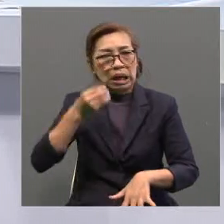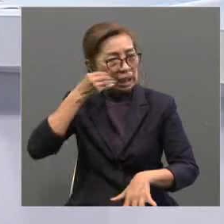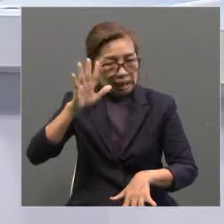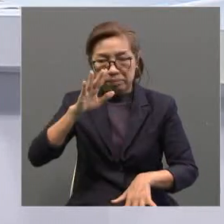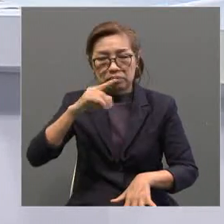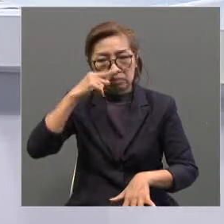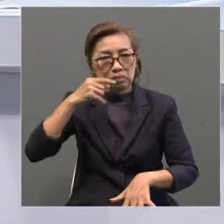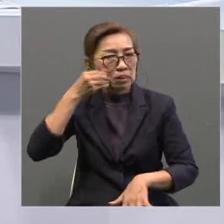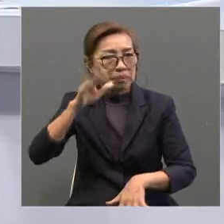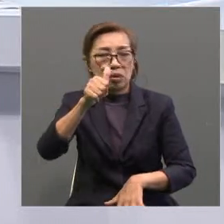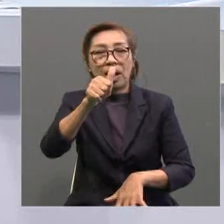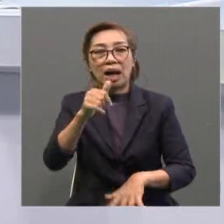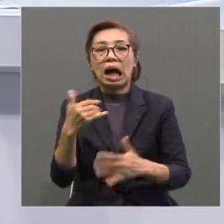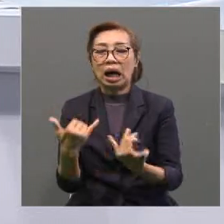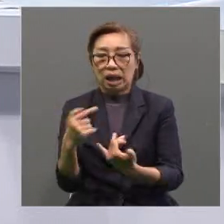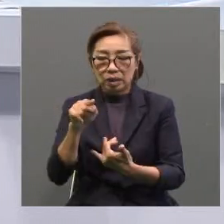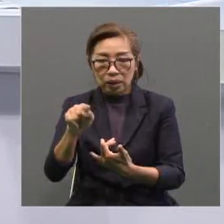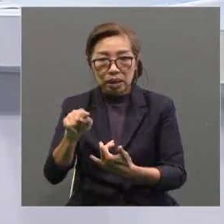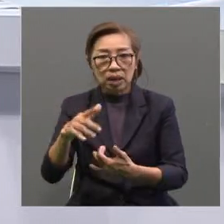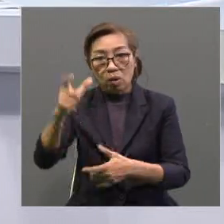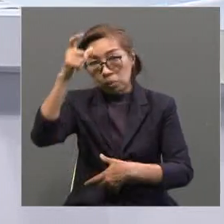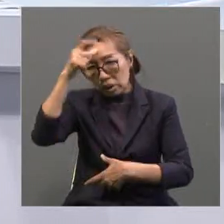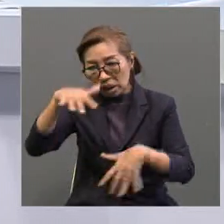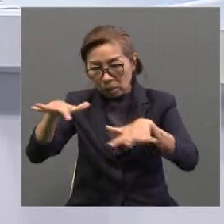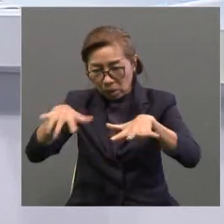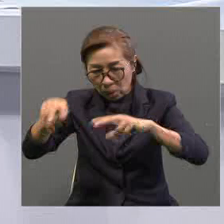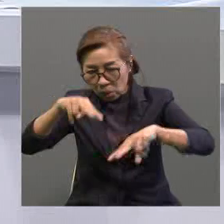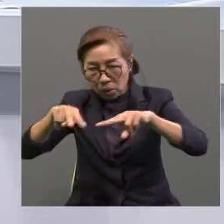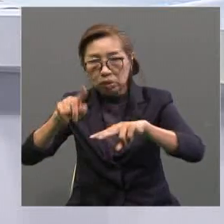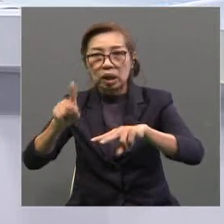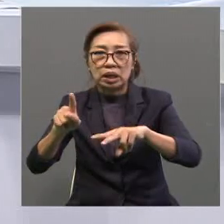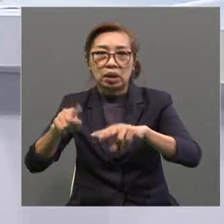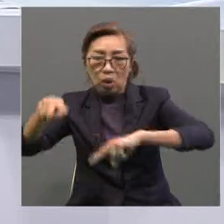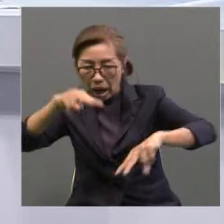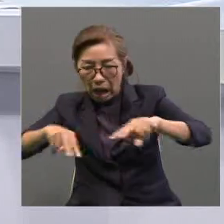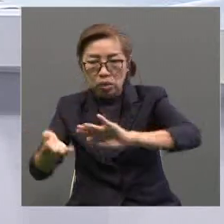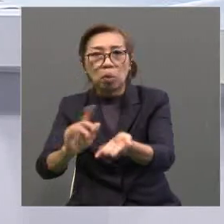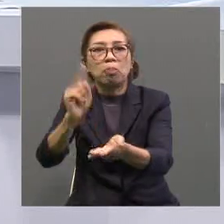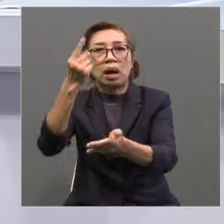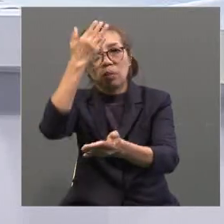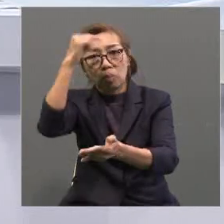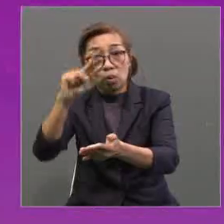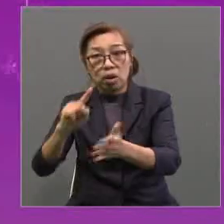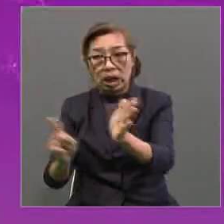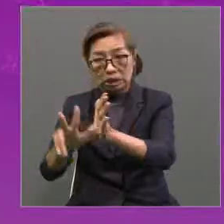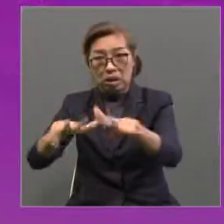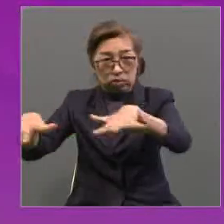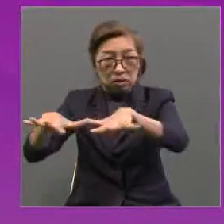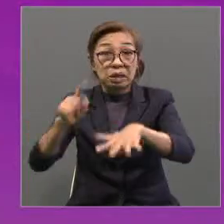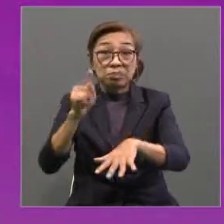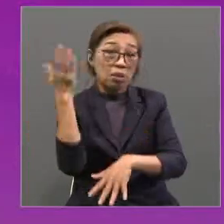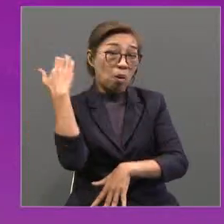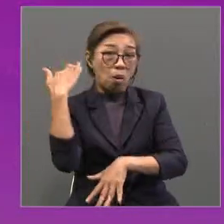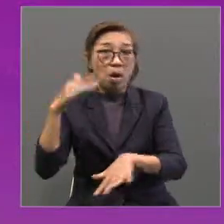การช่วยเหลือตอนนี้ก็เลยต้องกลับมาในเรื่องของการค้นหาผู้เสียชีวิตอีกครั้งเพราะไม่ทราบว่าในส่วนของครั้งแรก